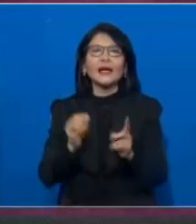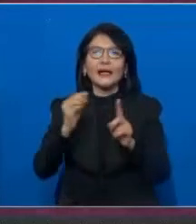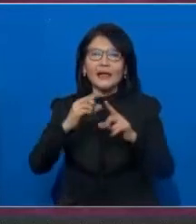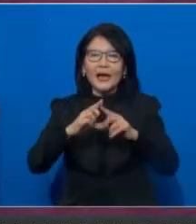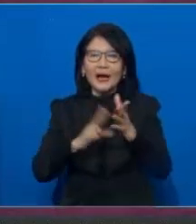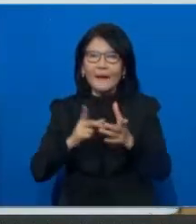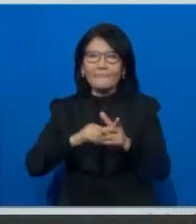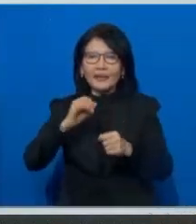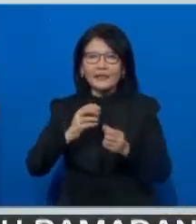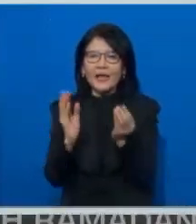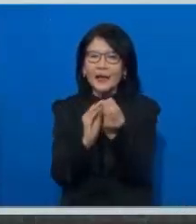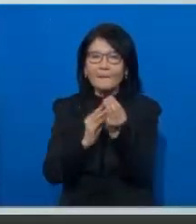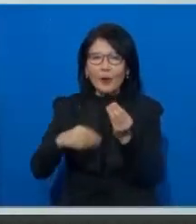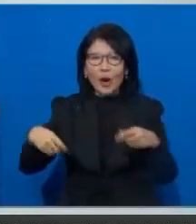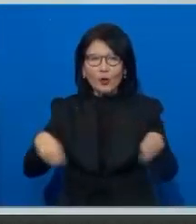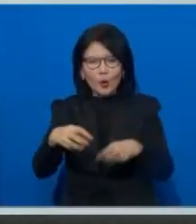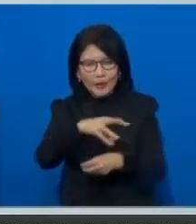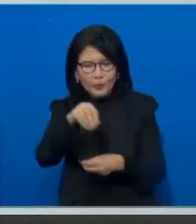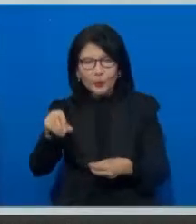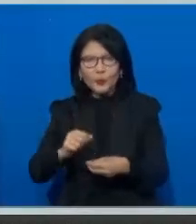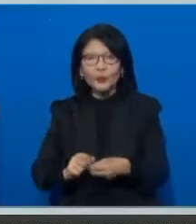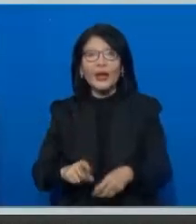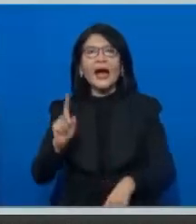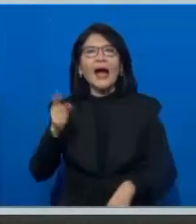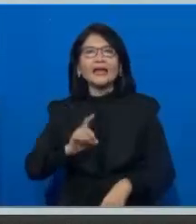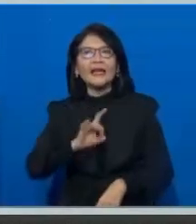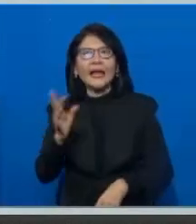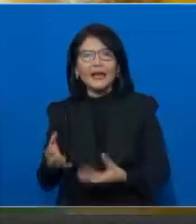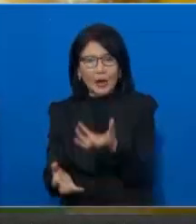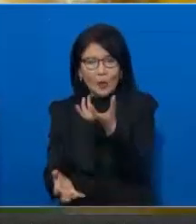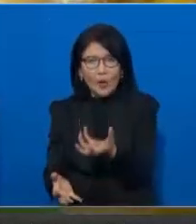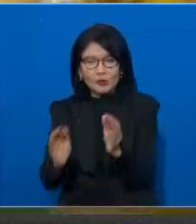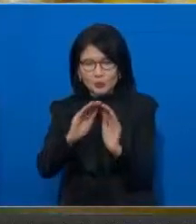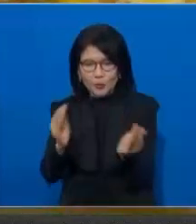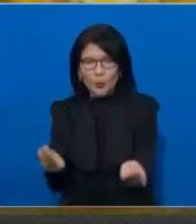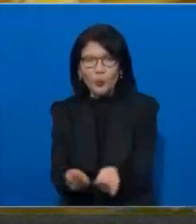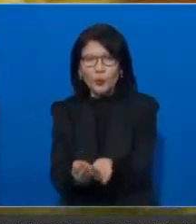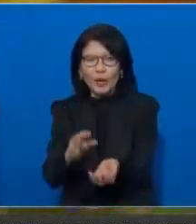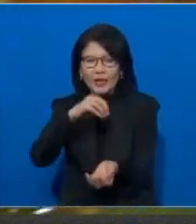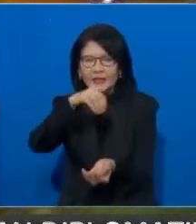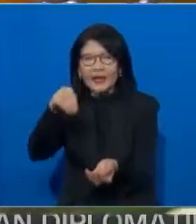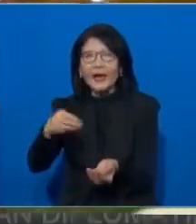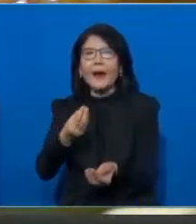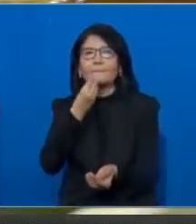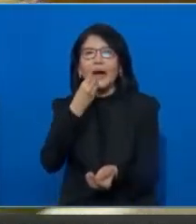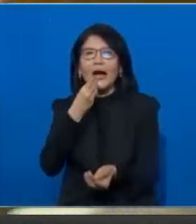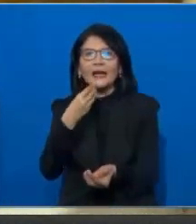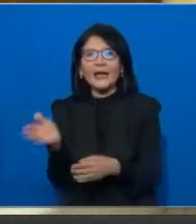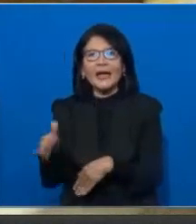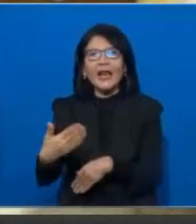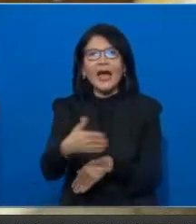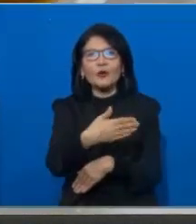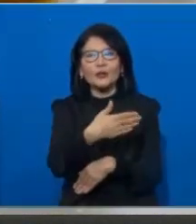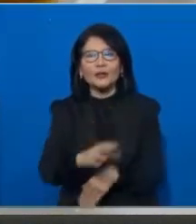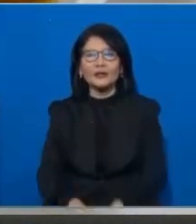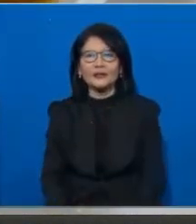taburan bawang goreng. Ada juga nih varian lomi yang disajikan dalam wadah clay pot dengan tambahan topping seafood seperti kerang, cumi, dan udang.